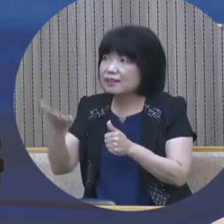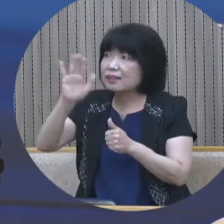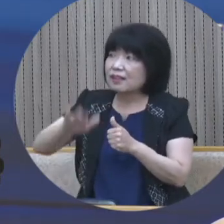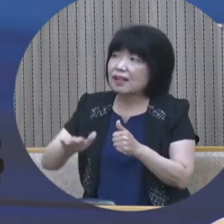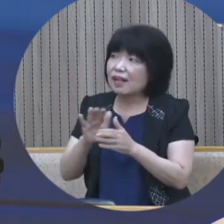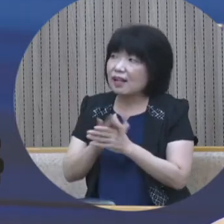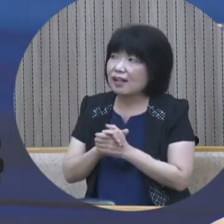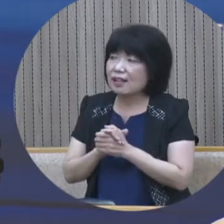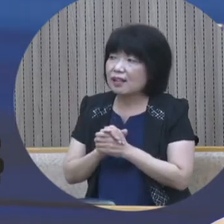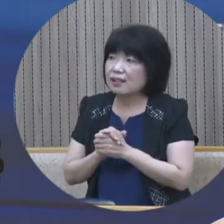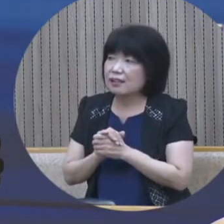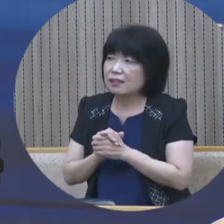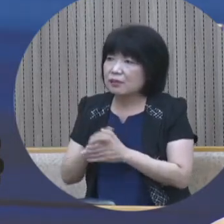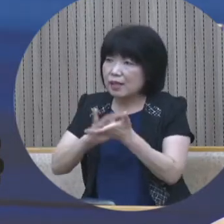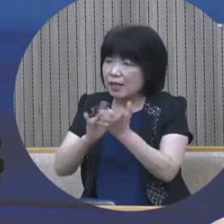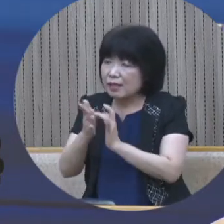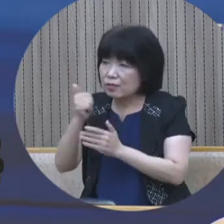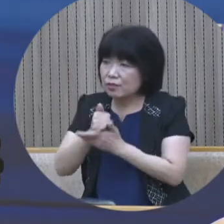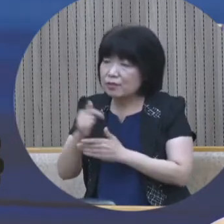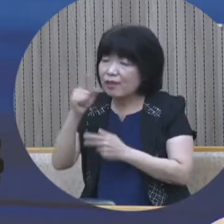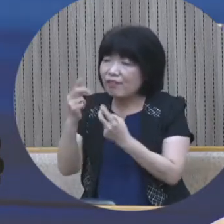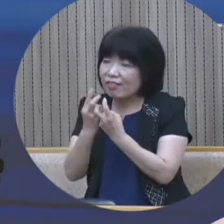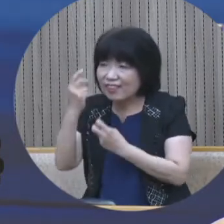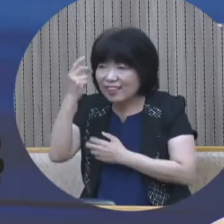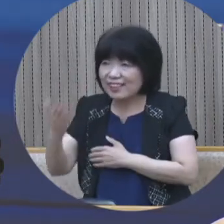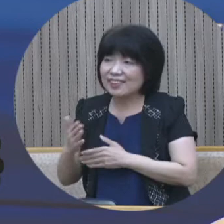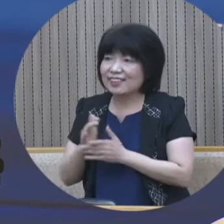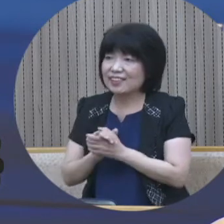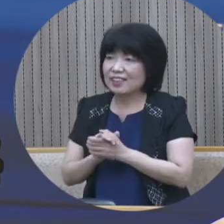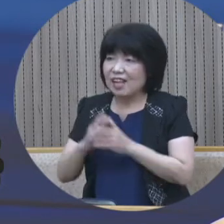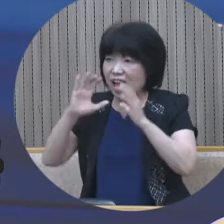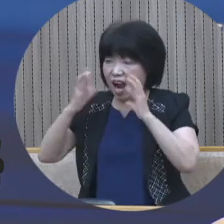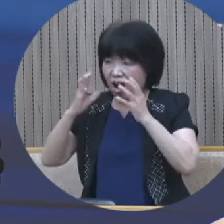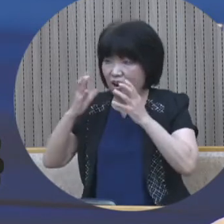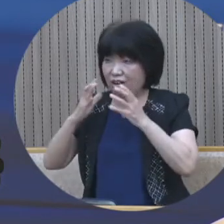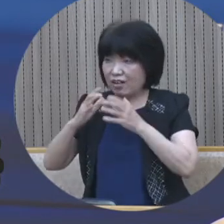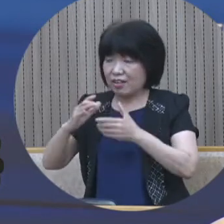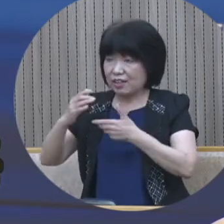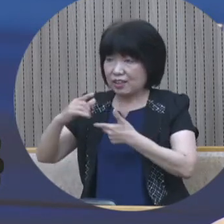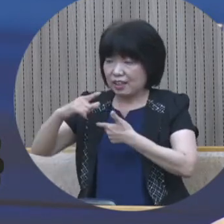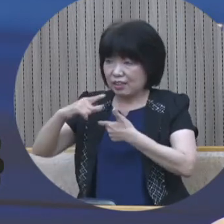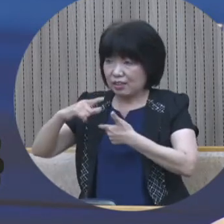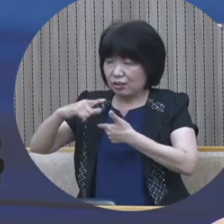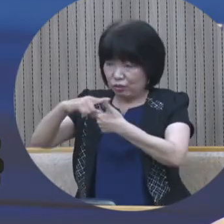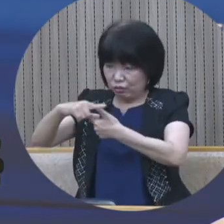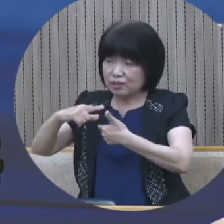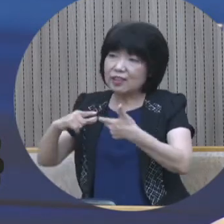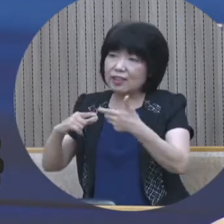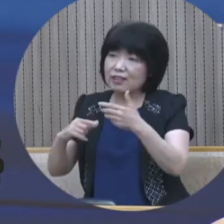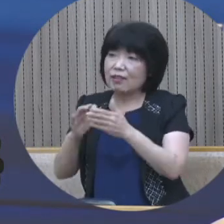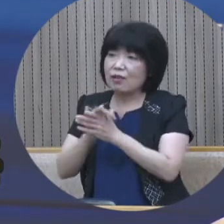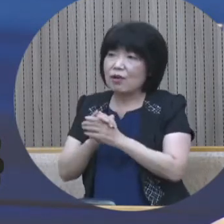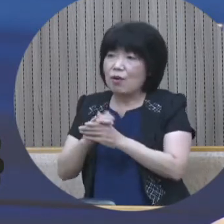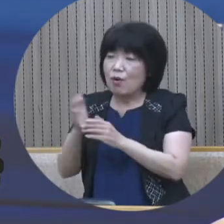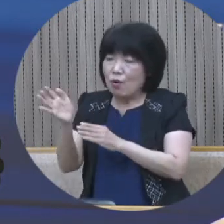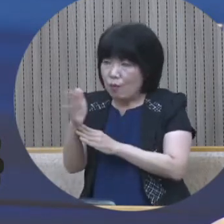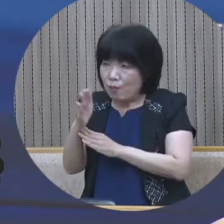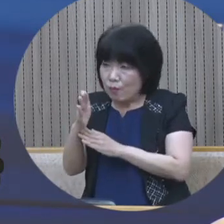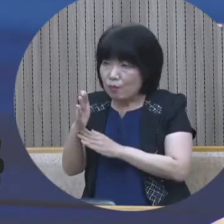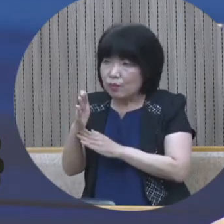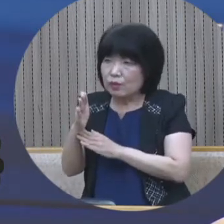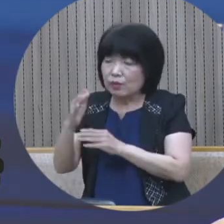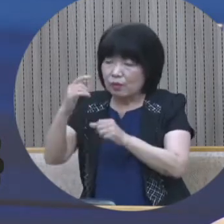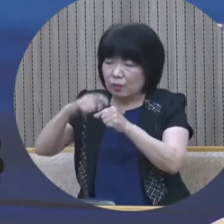그렇지만 예수님은 어떻게 하셨어요? 어린아이가 내어놓은 오병이어를 가지고